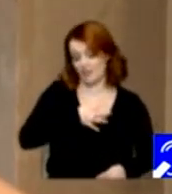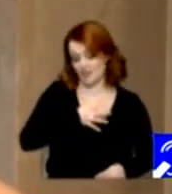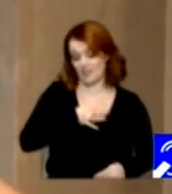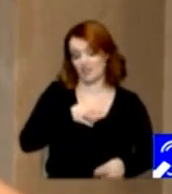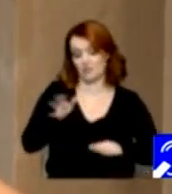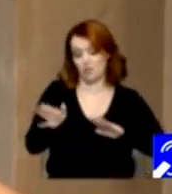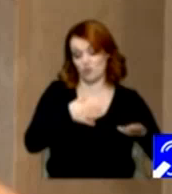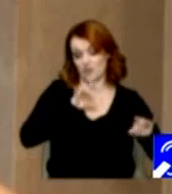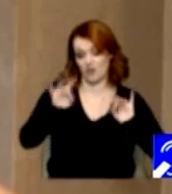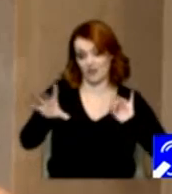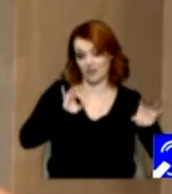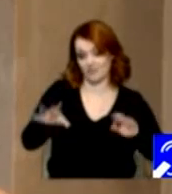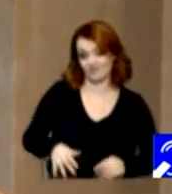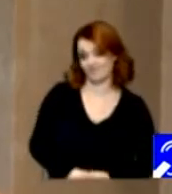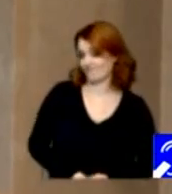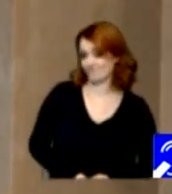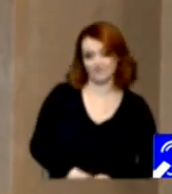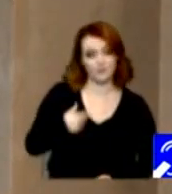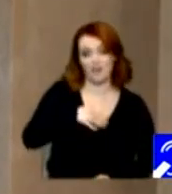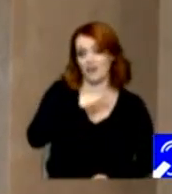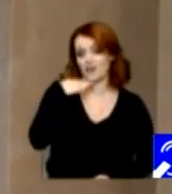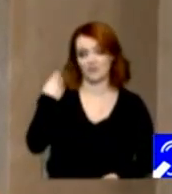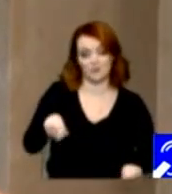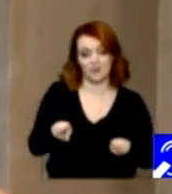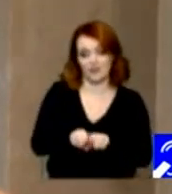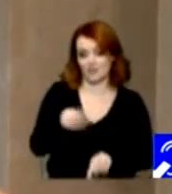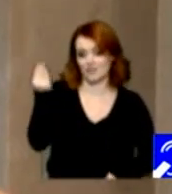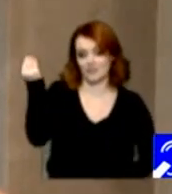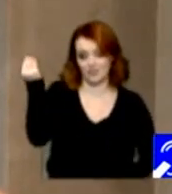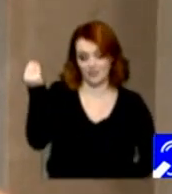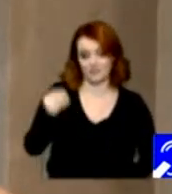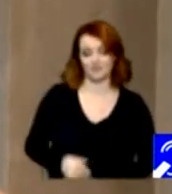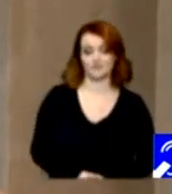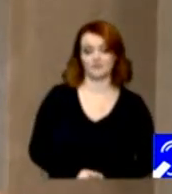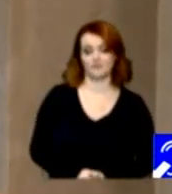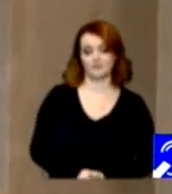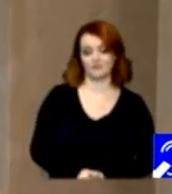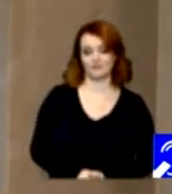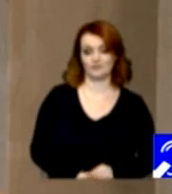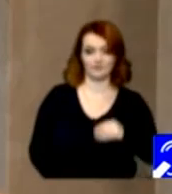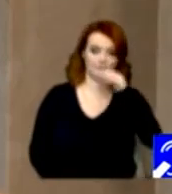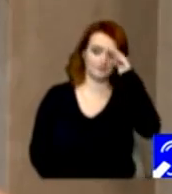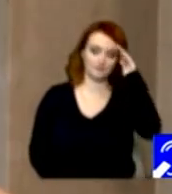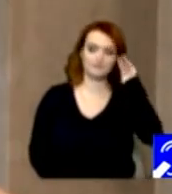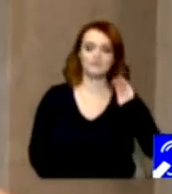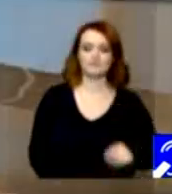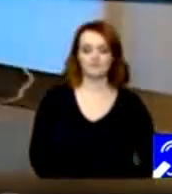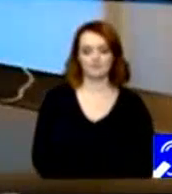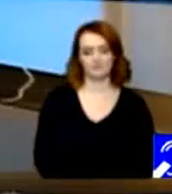publicitate eu am așa o impresie ca le folosesc inclusiv la dezinformarea populatie